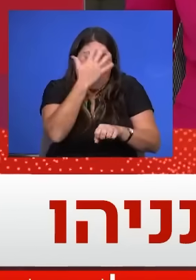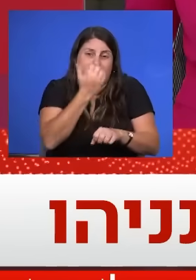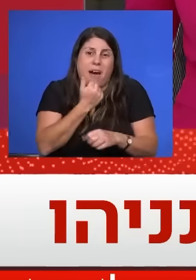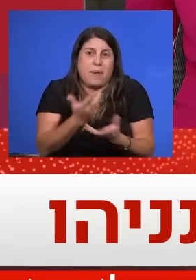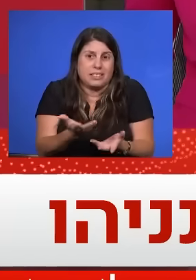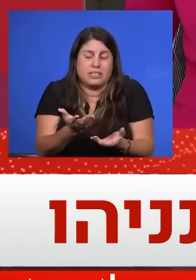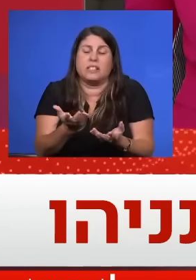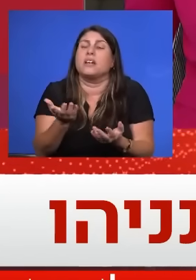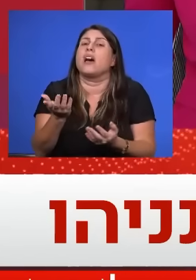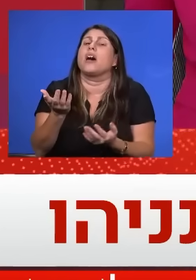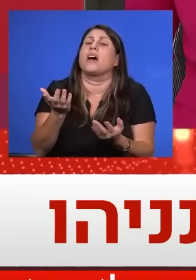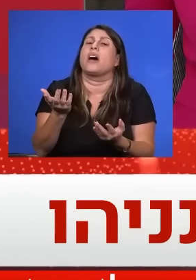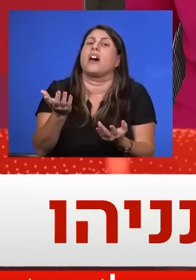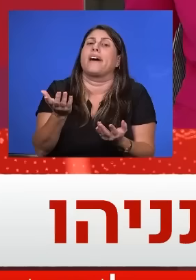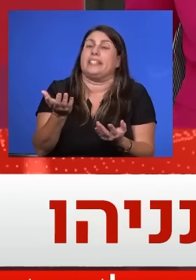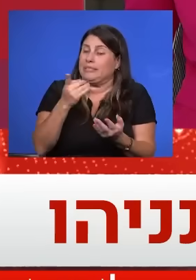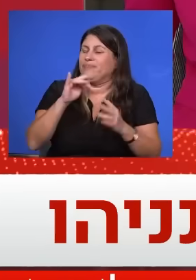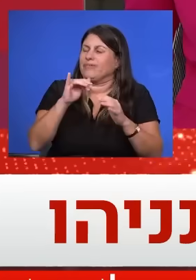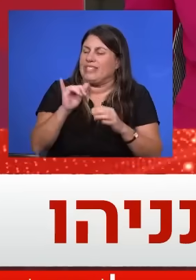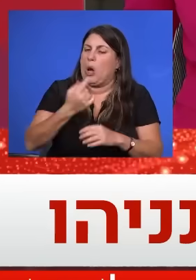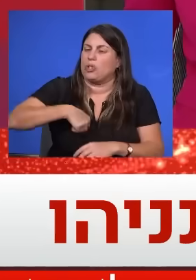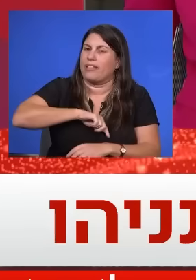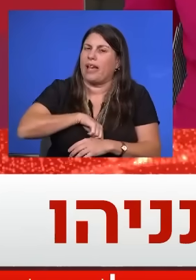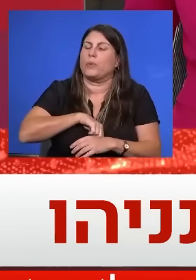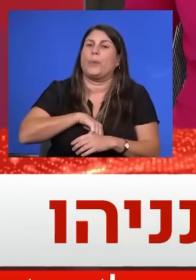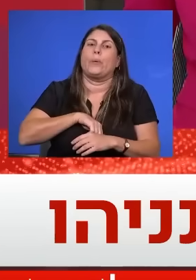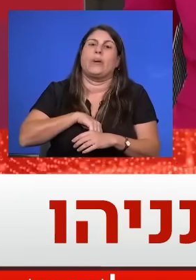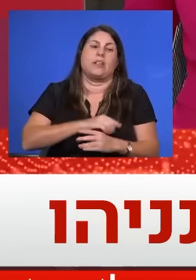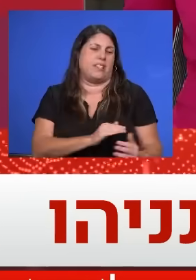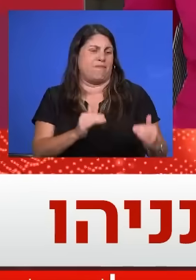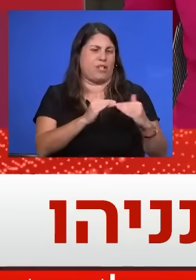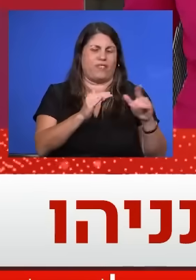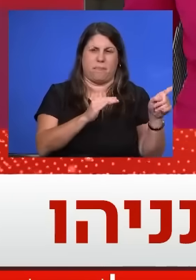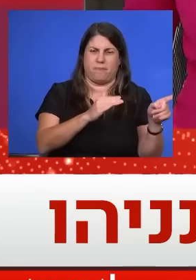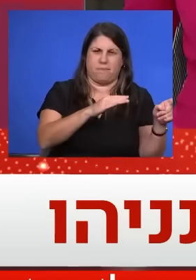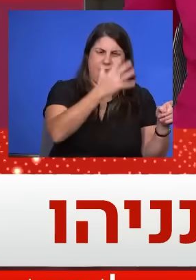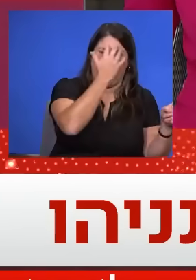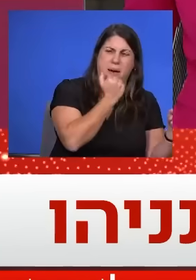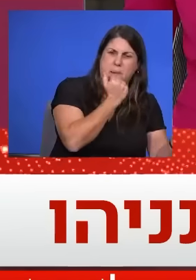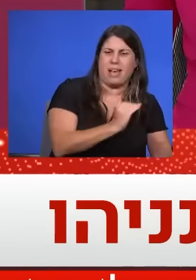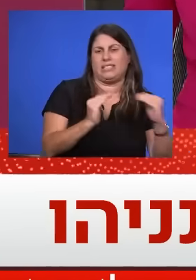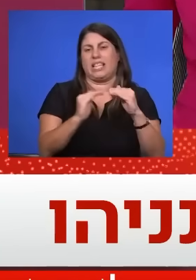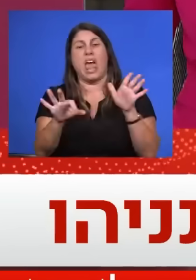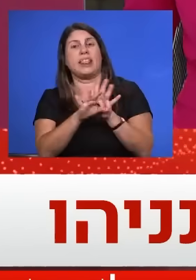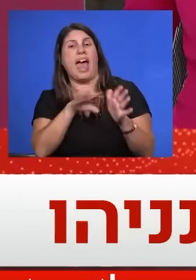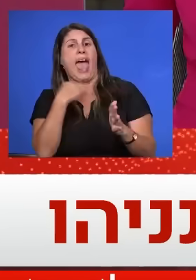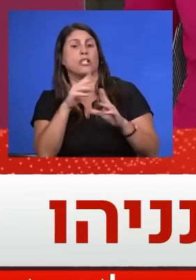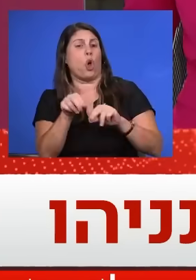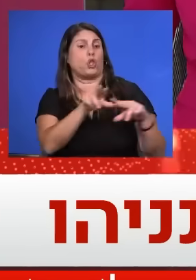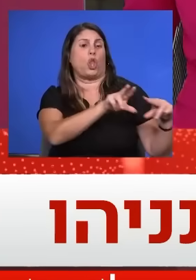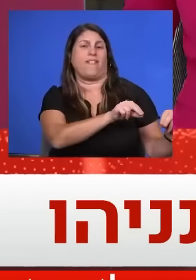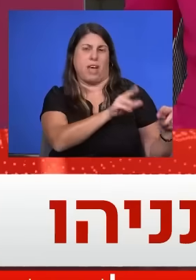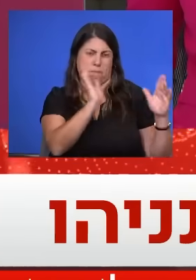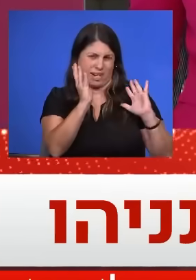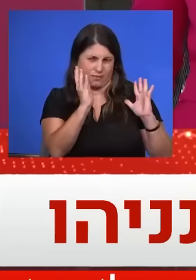אז זה נכון שאנחנו משווים את חמאס לדאש בזוועות שהם עושים, אבל דאש בין היתר הוכרע